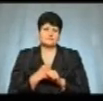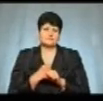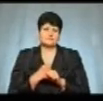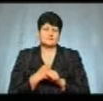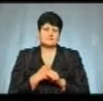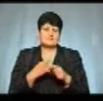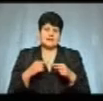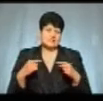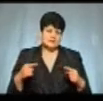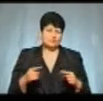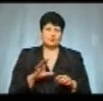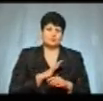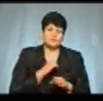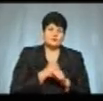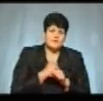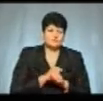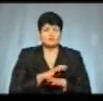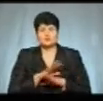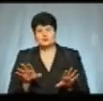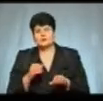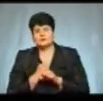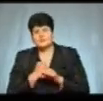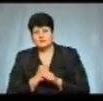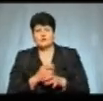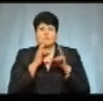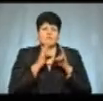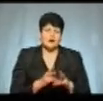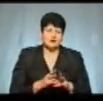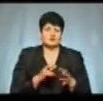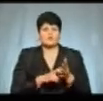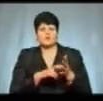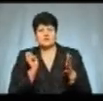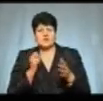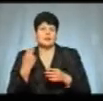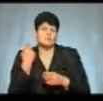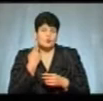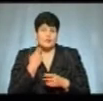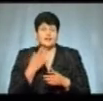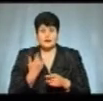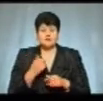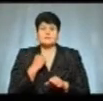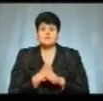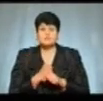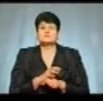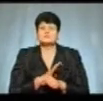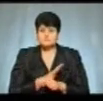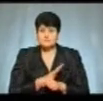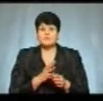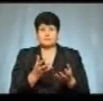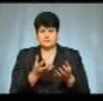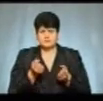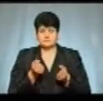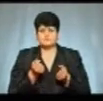то він працював, то він не працював, то на ньому ставалися аварії, то їх відключали за борги, але він працював. Він брав